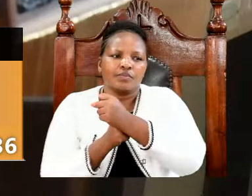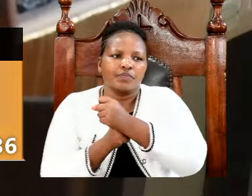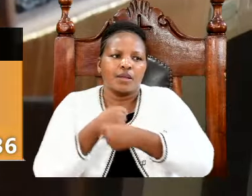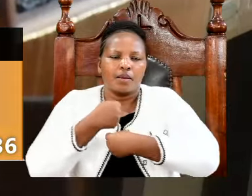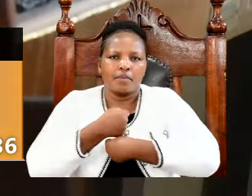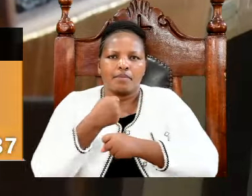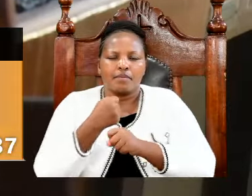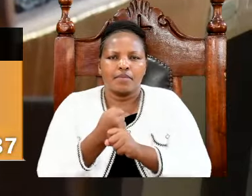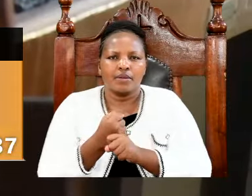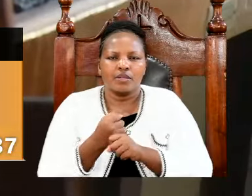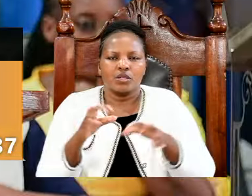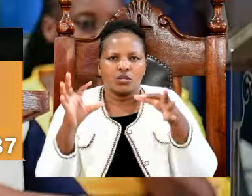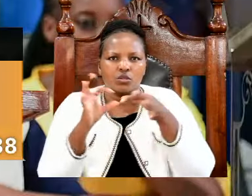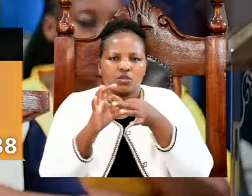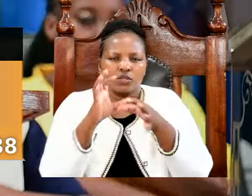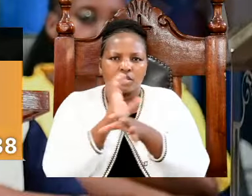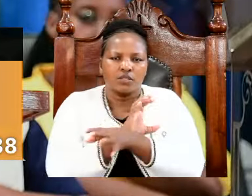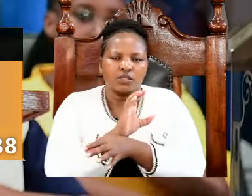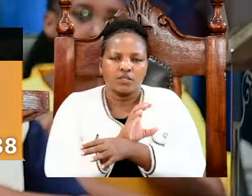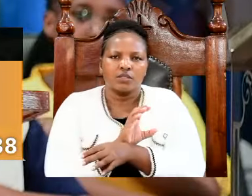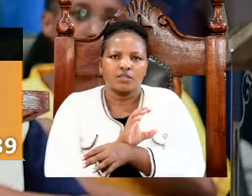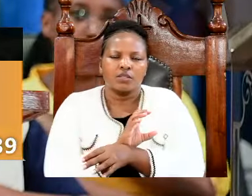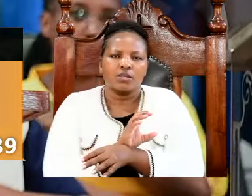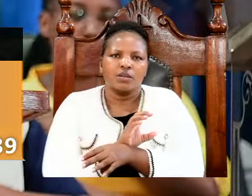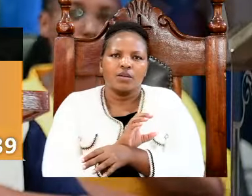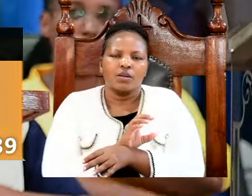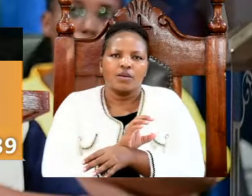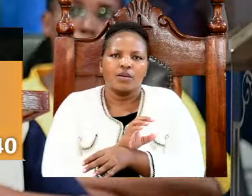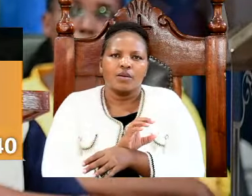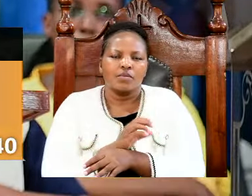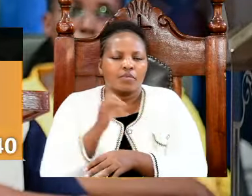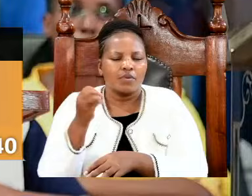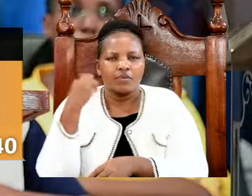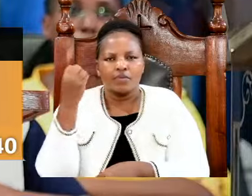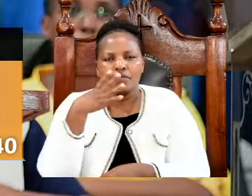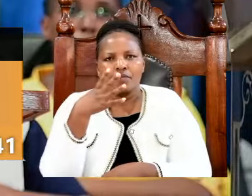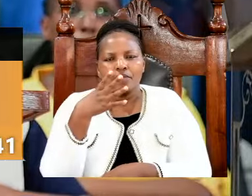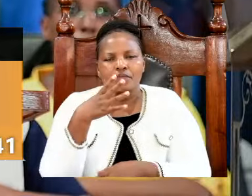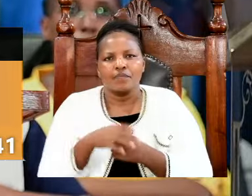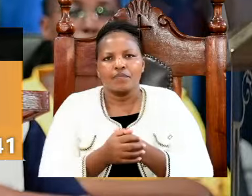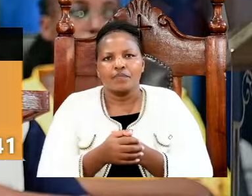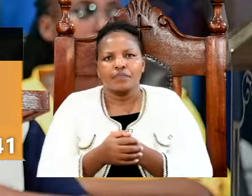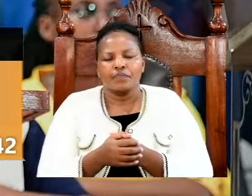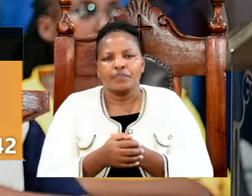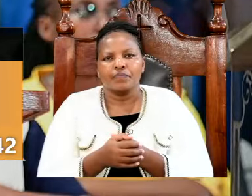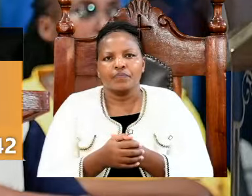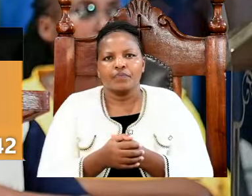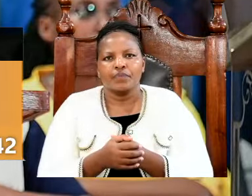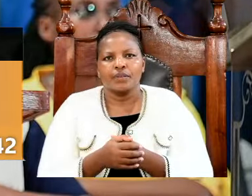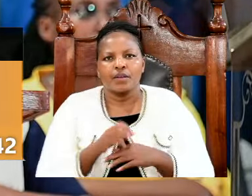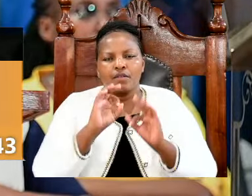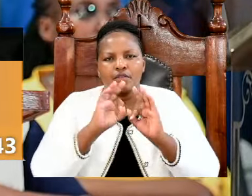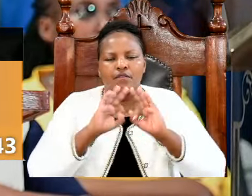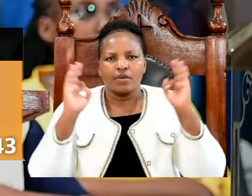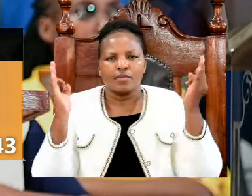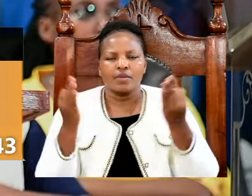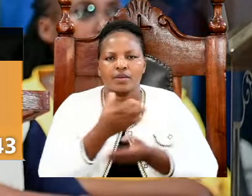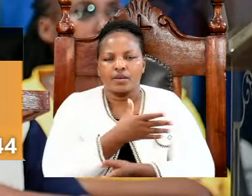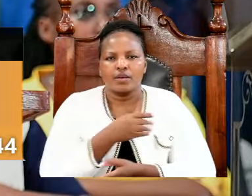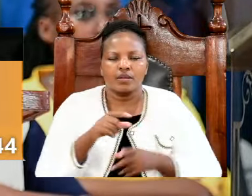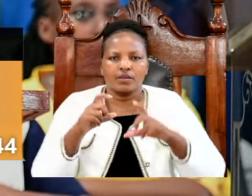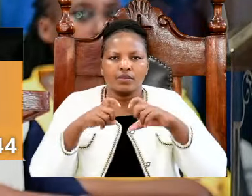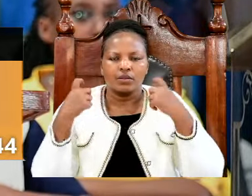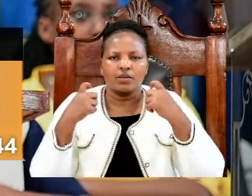my induction into PCA Musagetao Parish beautiful and colorful. My family and I